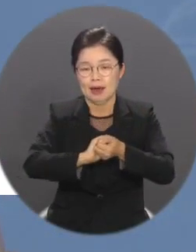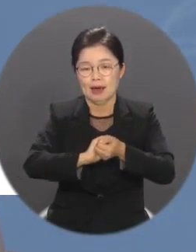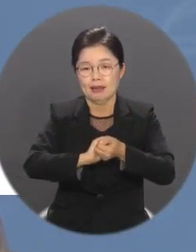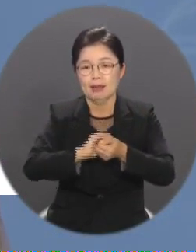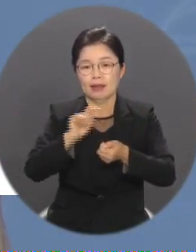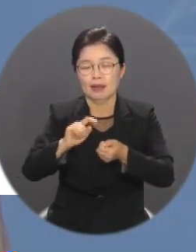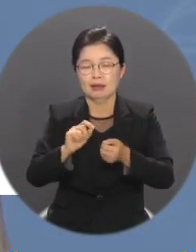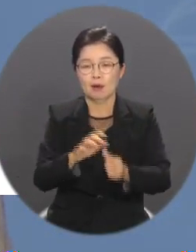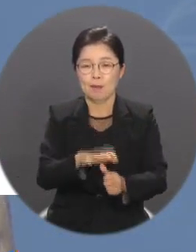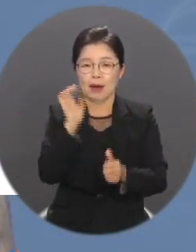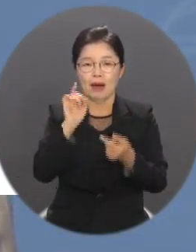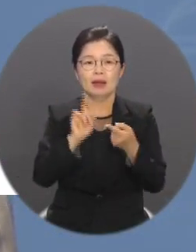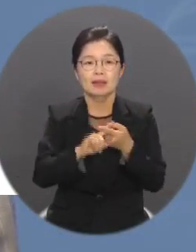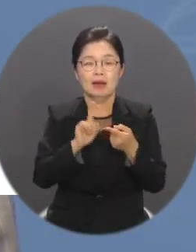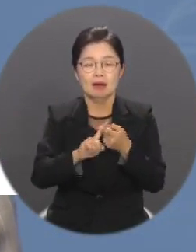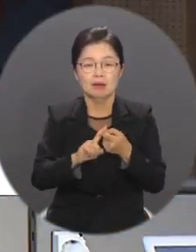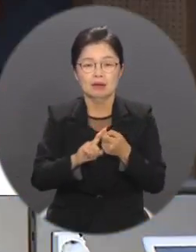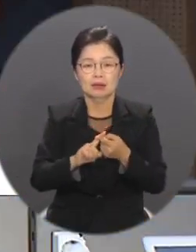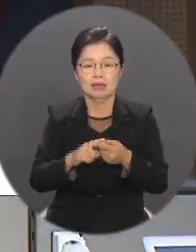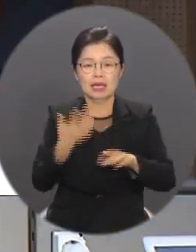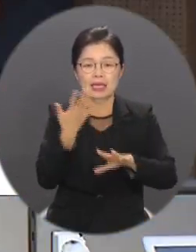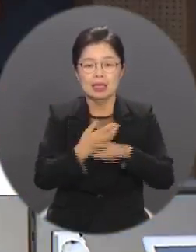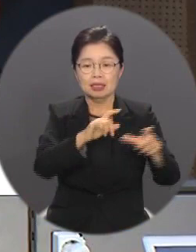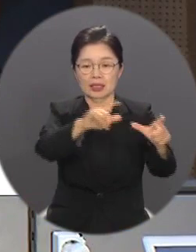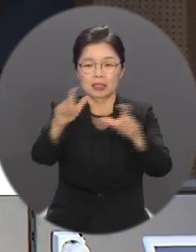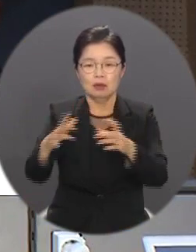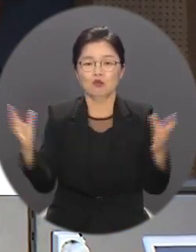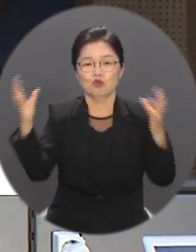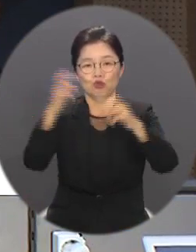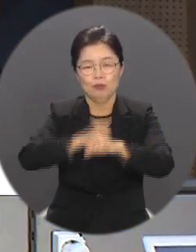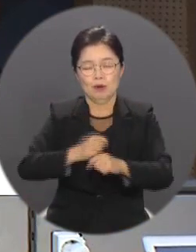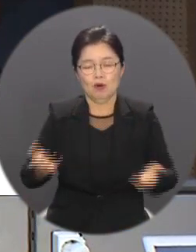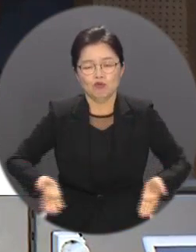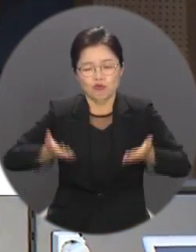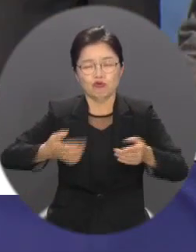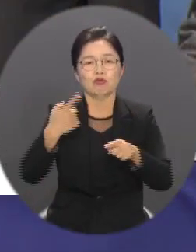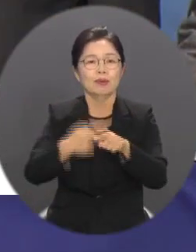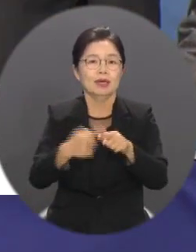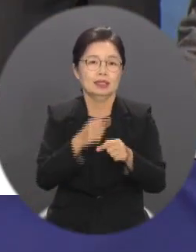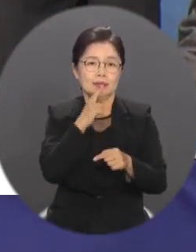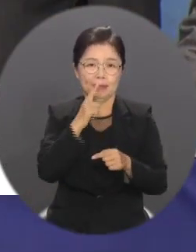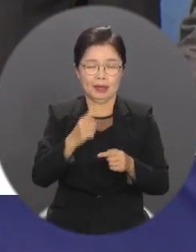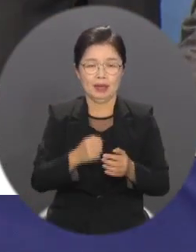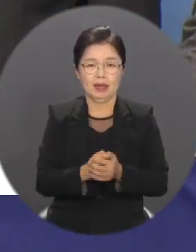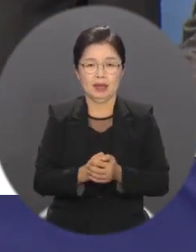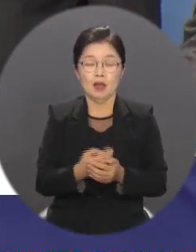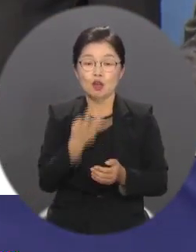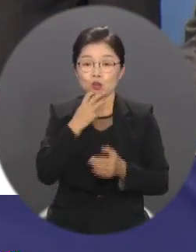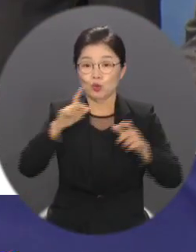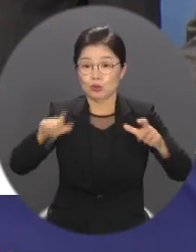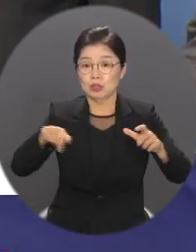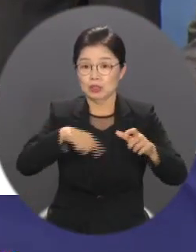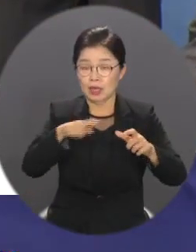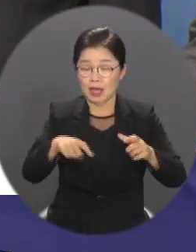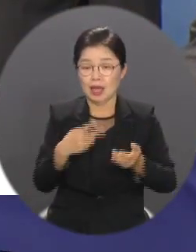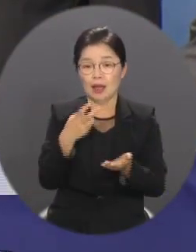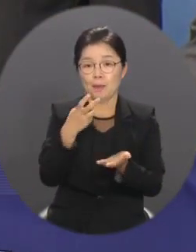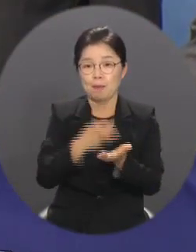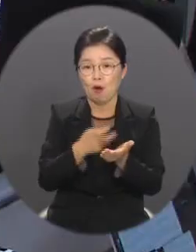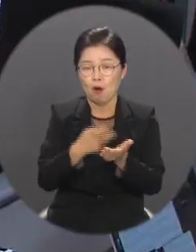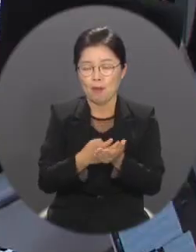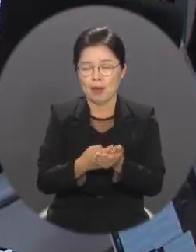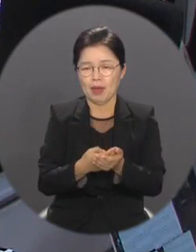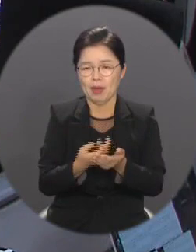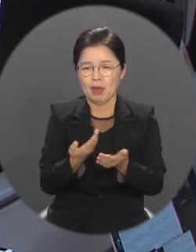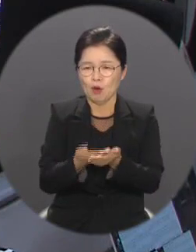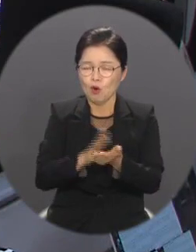양성 방안 은 지역 소멸을 부추길 것이라고 비판했습니다 또 해당 방안은 수도권정비계획법 에 개정 없이